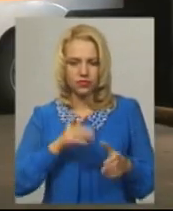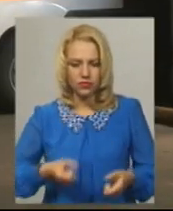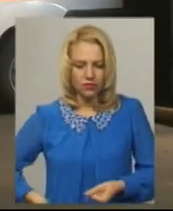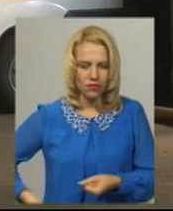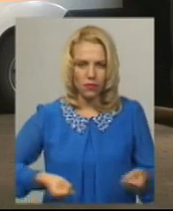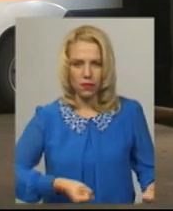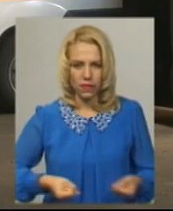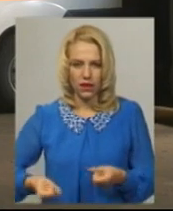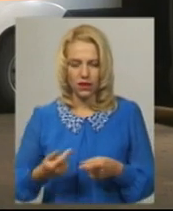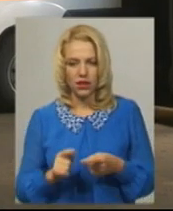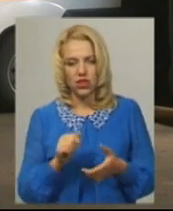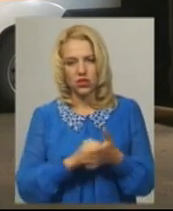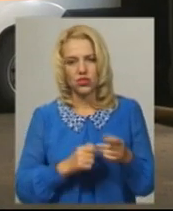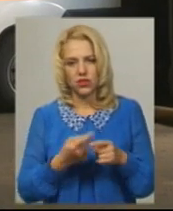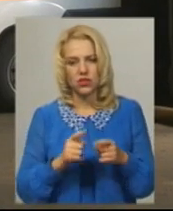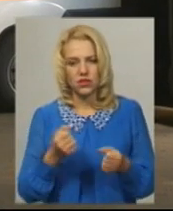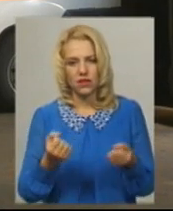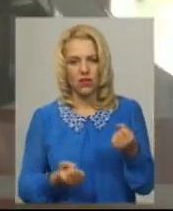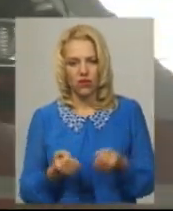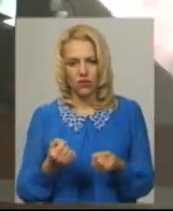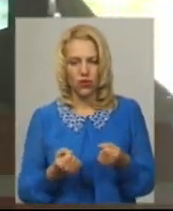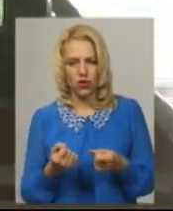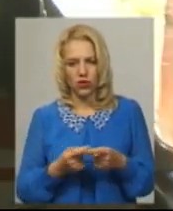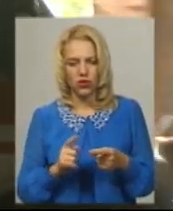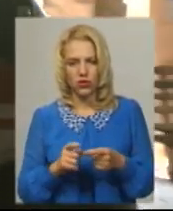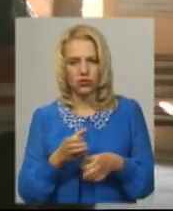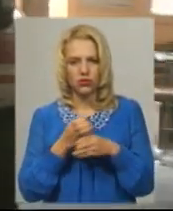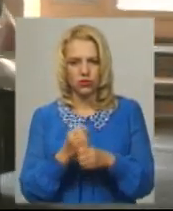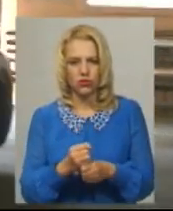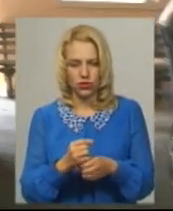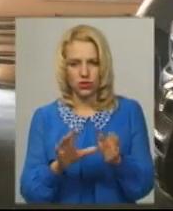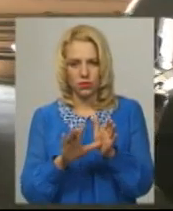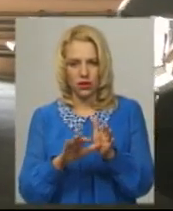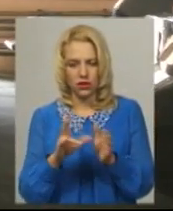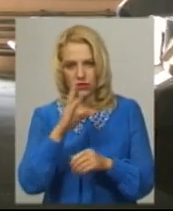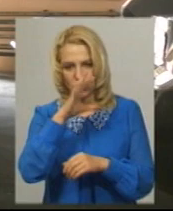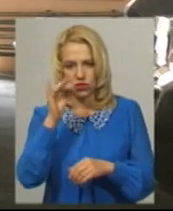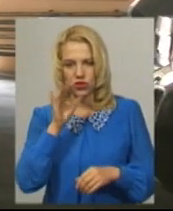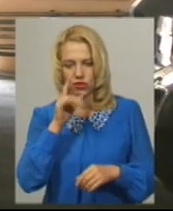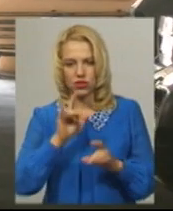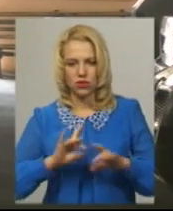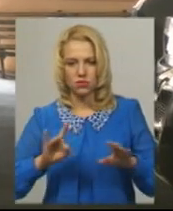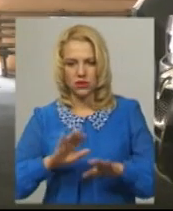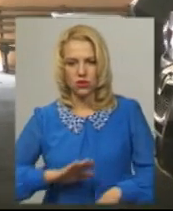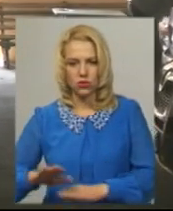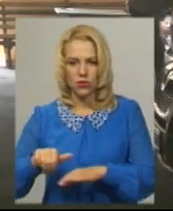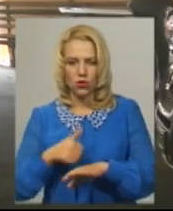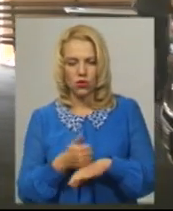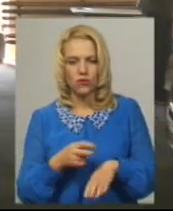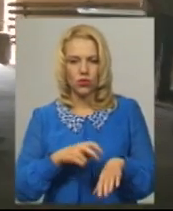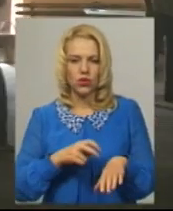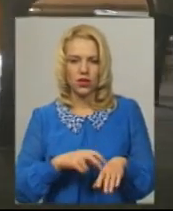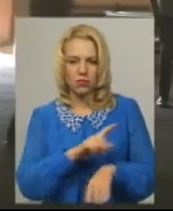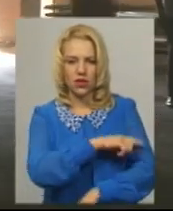нестачу водії в обласному центрі екстреної допомоги доводиться скорошувати кількість працюючих бригад в нічний час, розповідає заступник головного лікаря з медичної